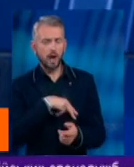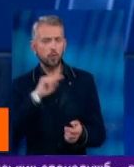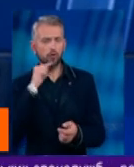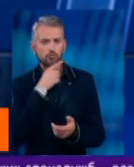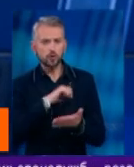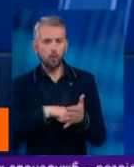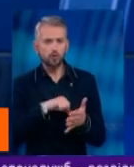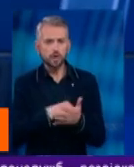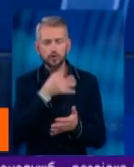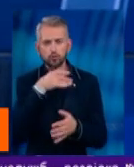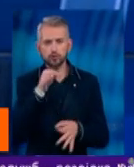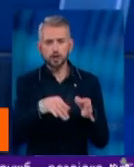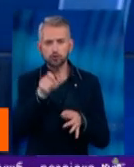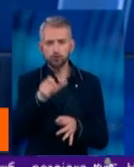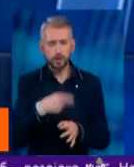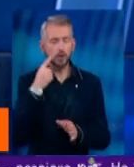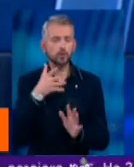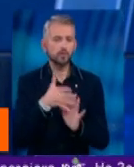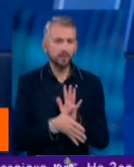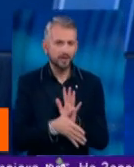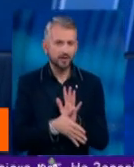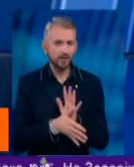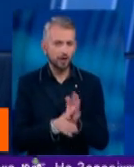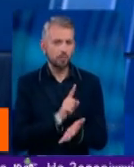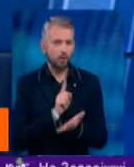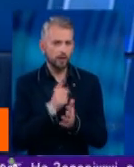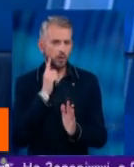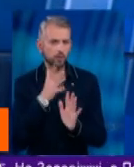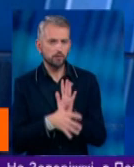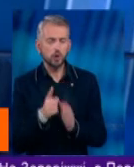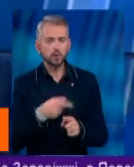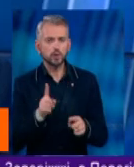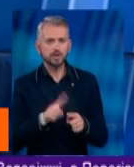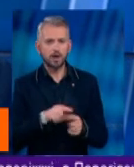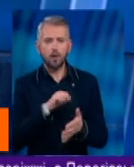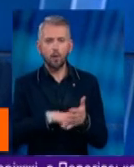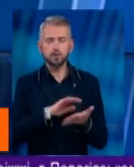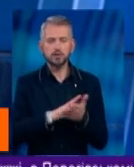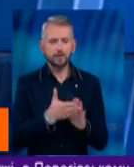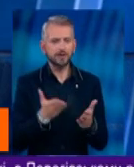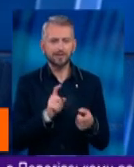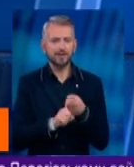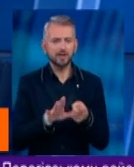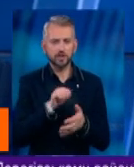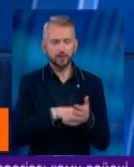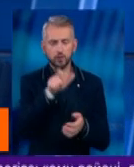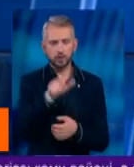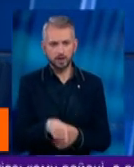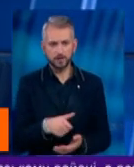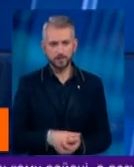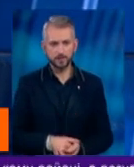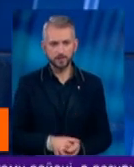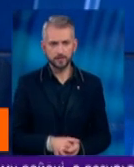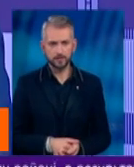обставини, будь-який суддя, він розуміє, в всякому разі повинен розуміти, що це обставини, які не залежали від людини, боржника.